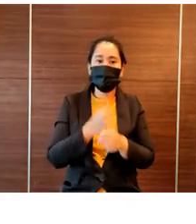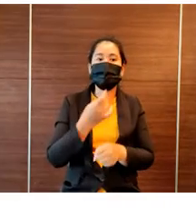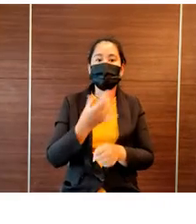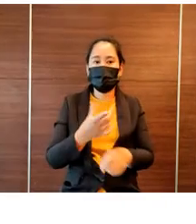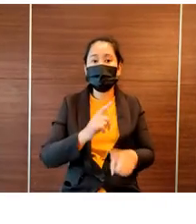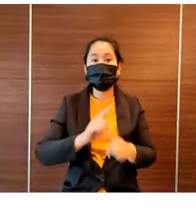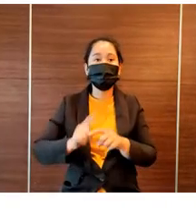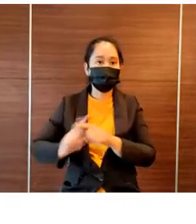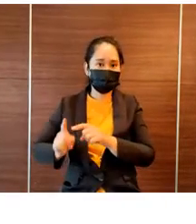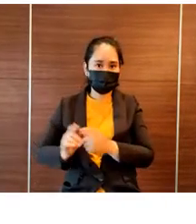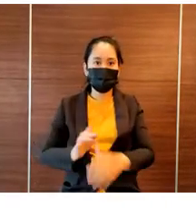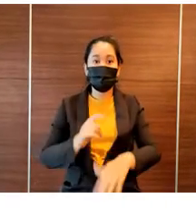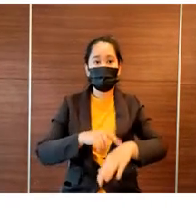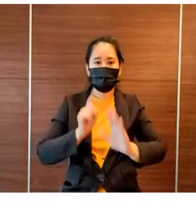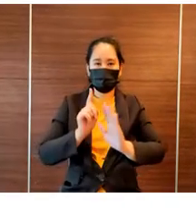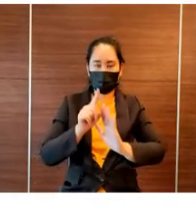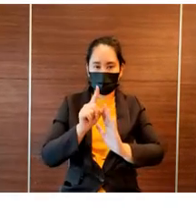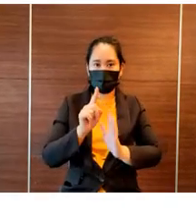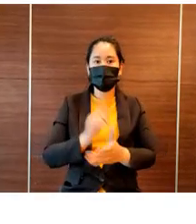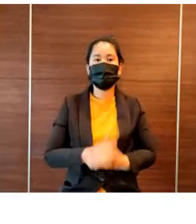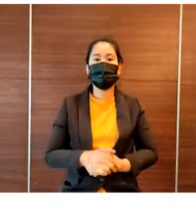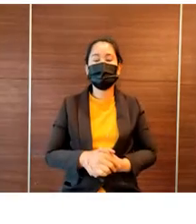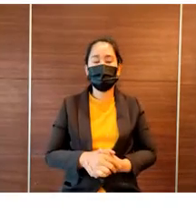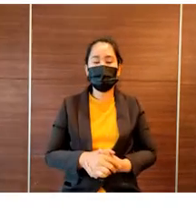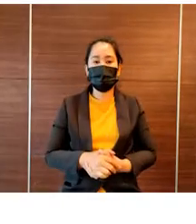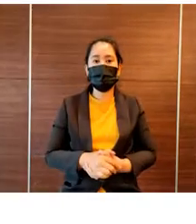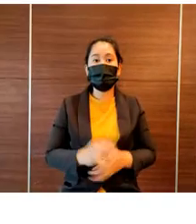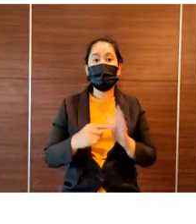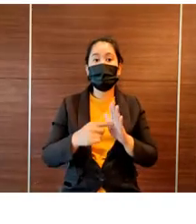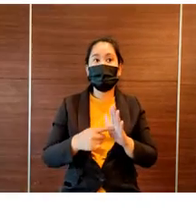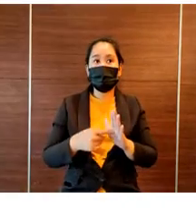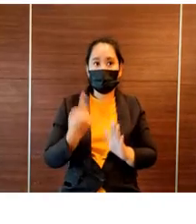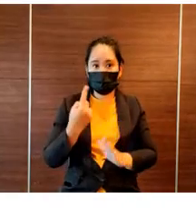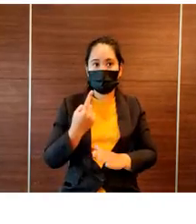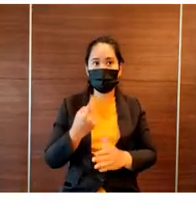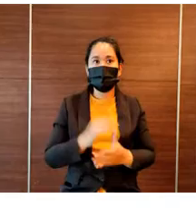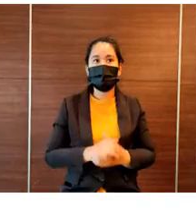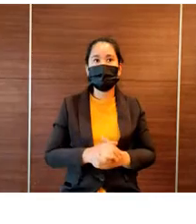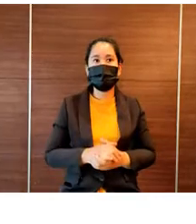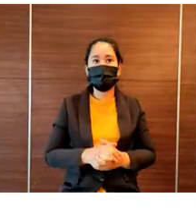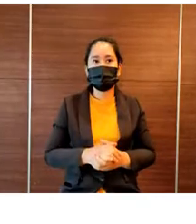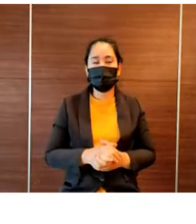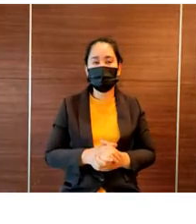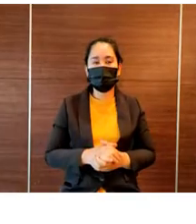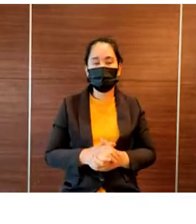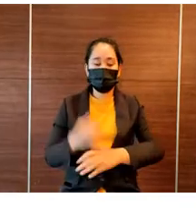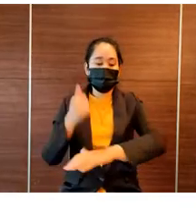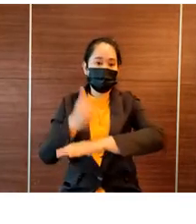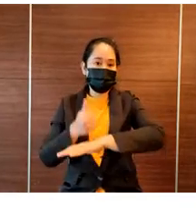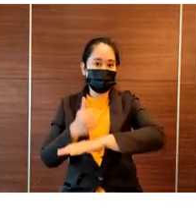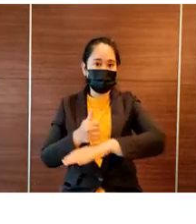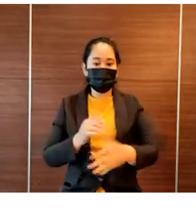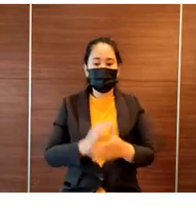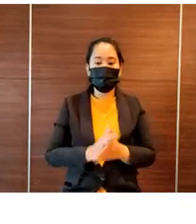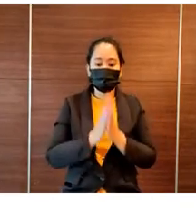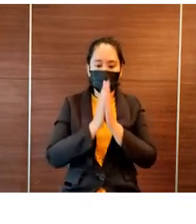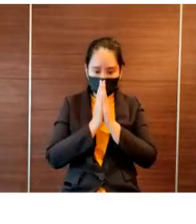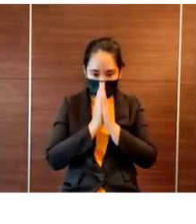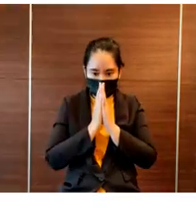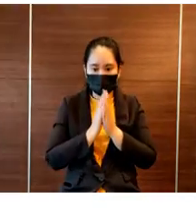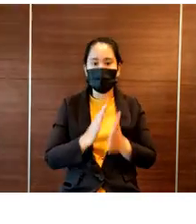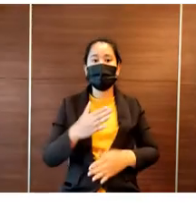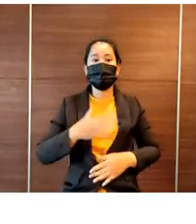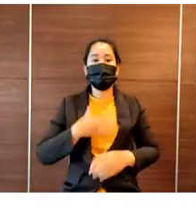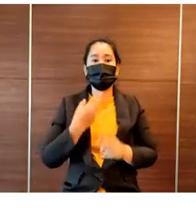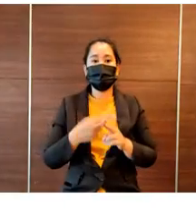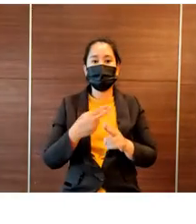ไรอยู่นะคะ1นาทีนะคะเริ่มจากทางฝั่งใกล้ตัวทิศไปก่อนแล้วกันนะคะ ครับผมสวัสดีครับชื่อ